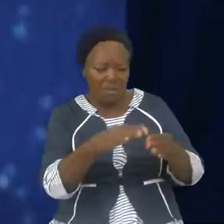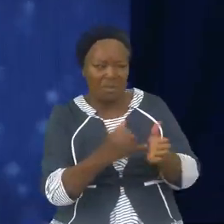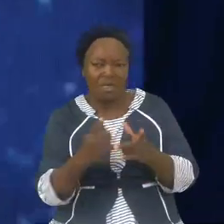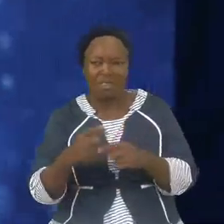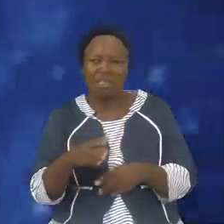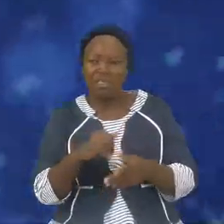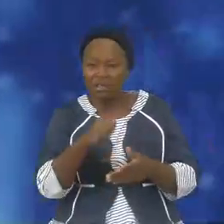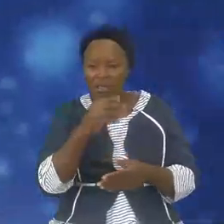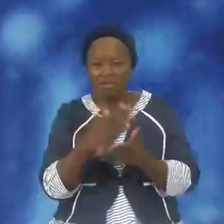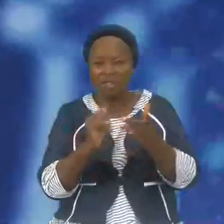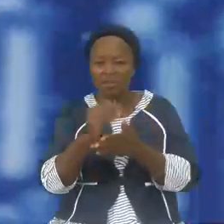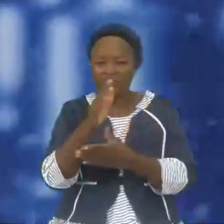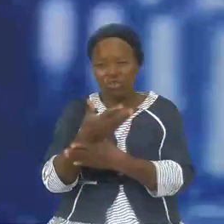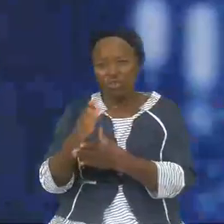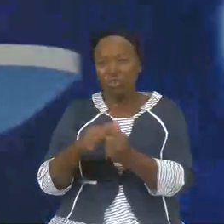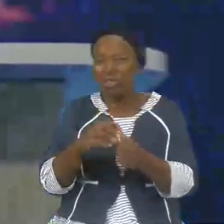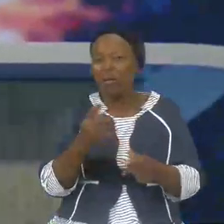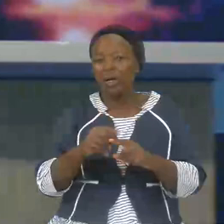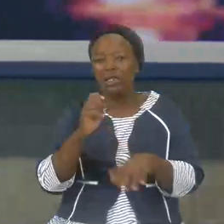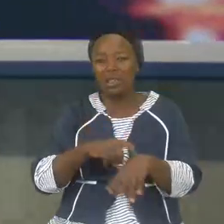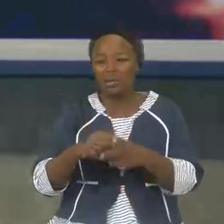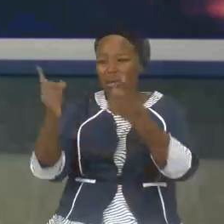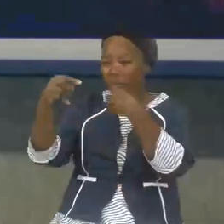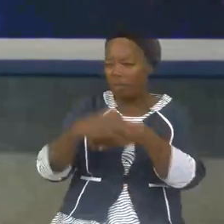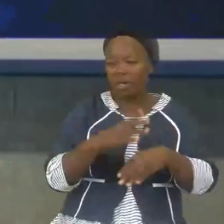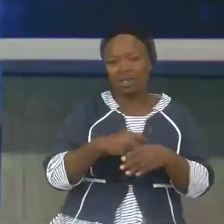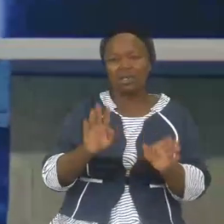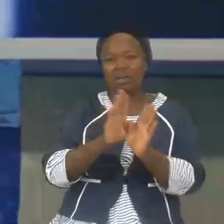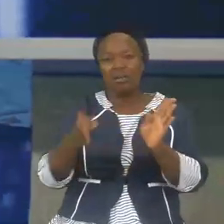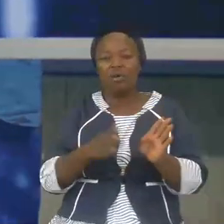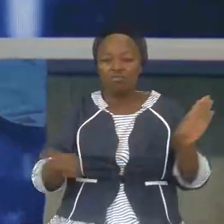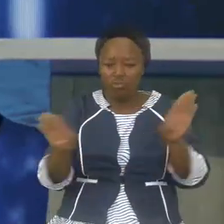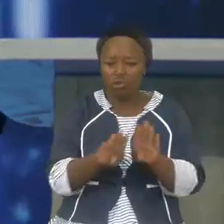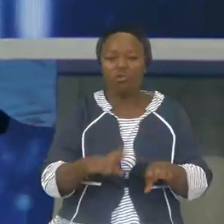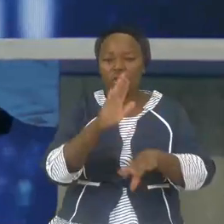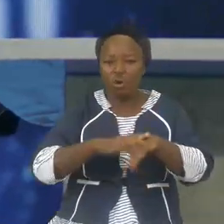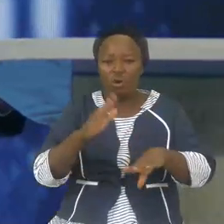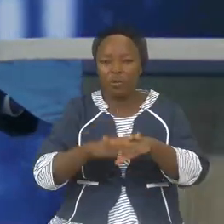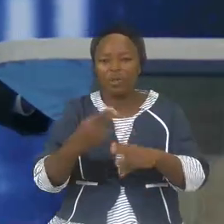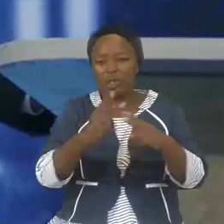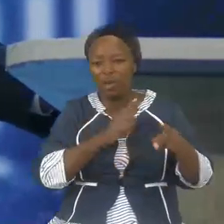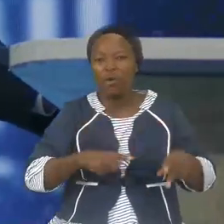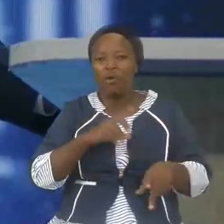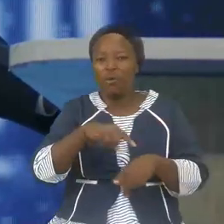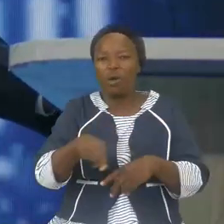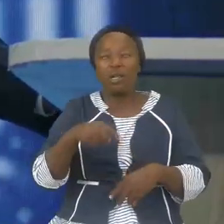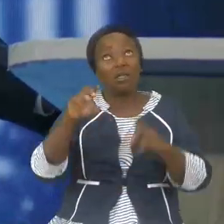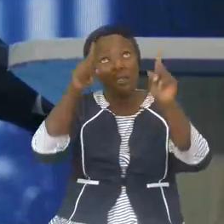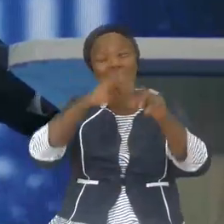ça. Qu'est-ce que ça, ce qu'on appelle l'huile, c'est l'huile. Non. Donne-moi l'huile là. Et tu prends ça. Lui, la porte est fermée.